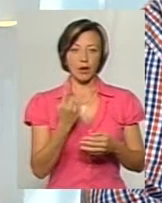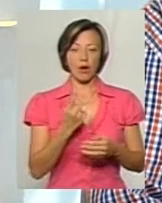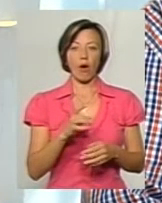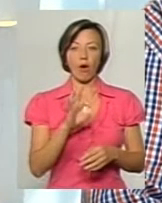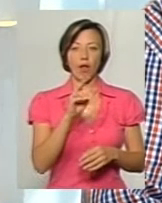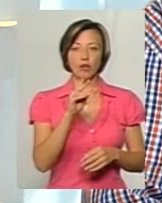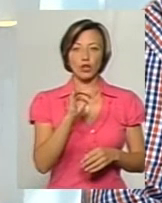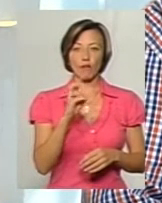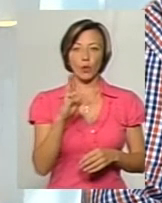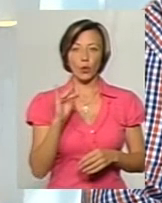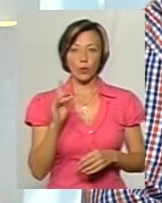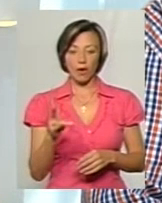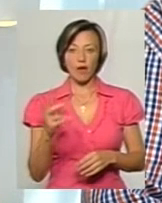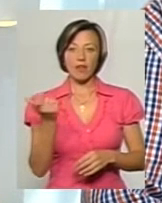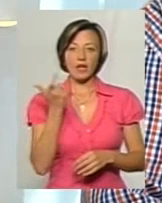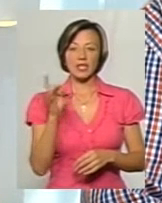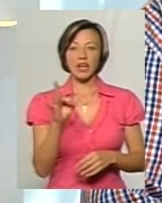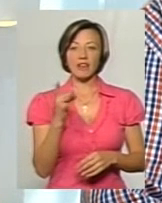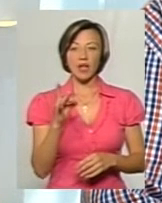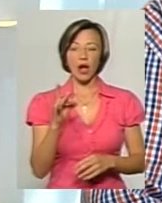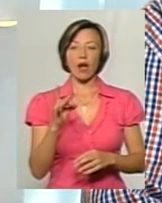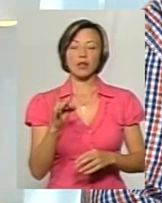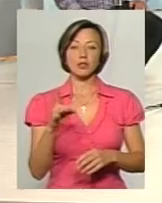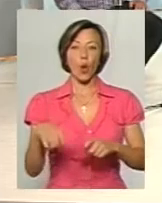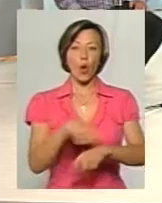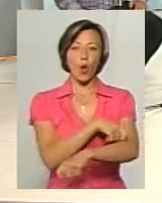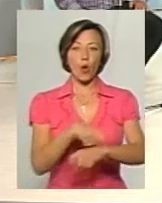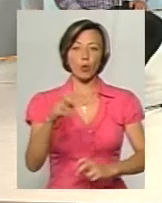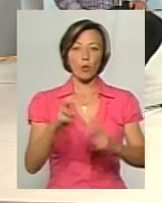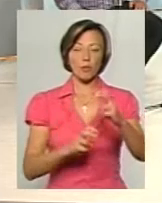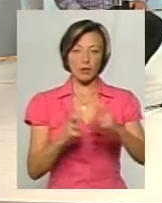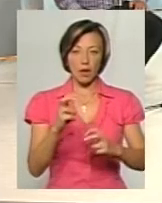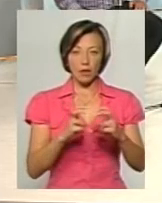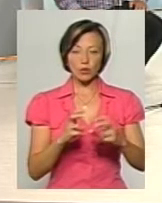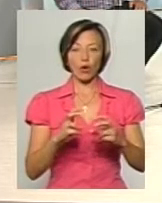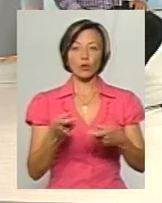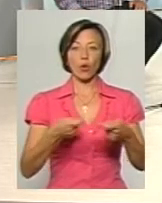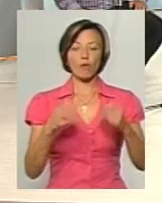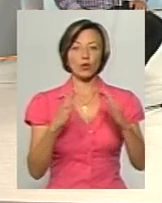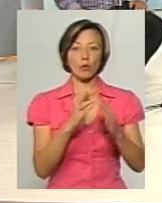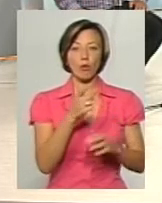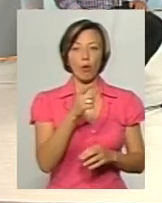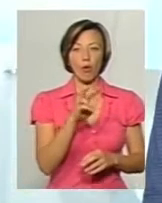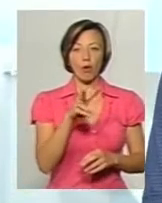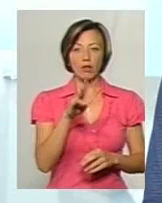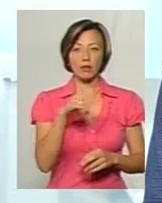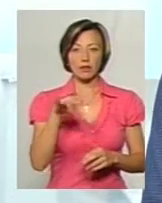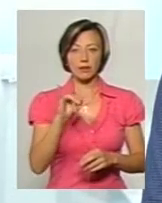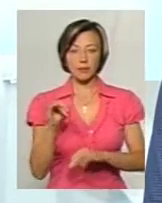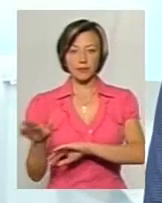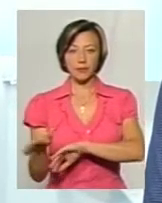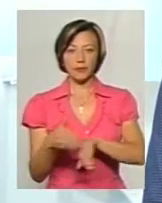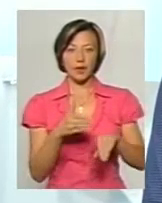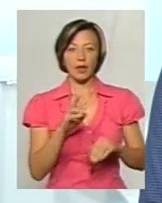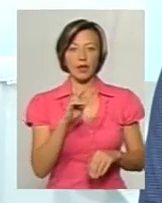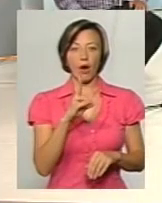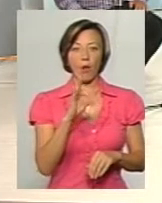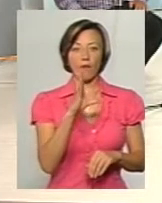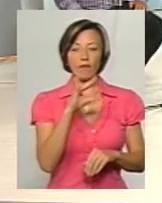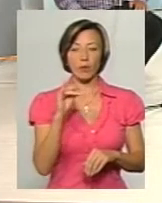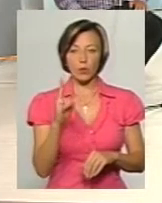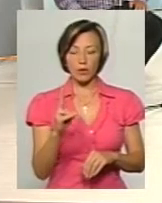Рівненського льонокомбінату та торгового дому «Голді». Зліва Олександр Яковюк, керівник приватного підприємства «Балтіка», та